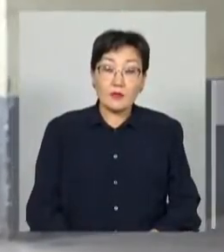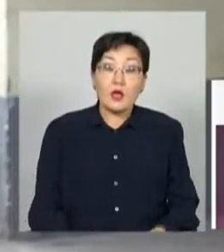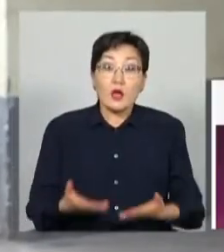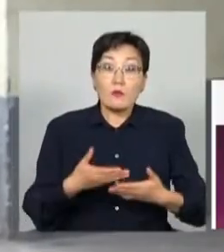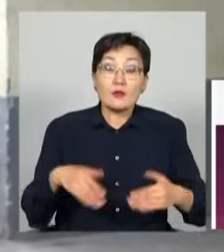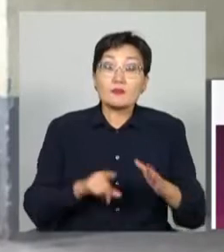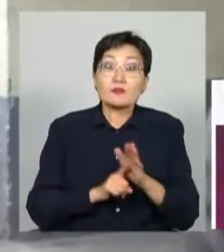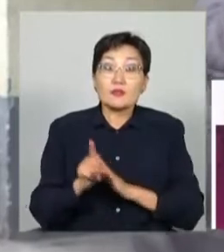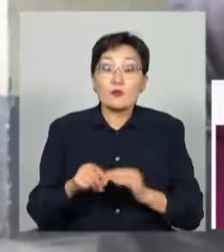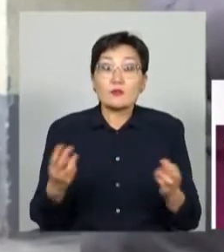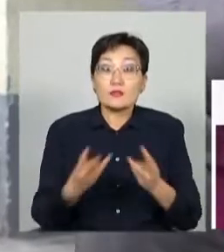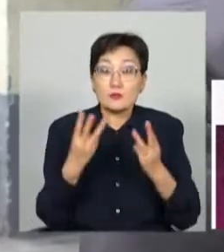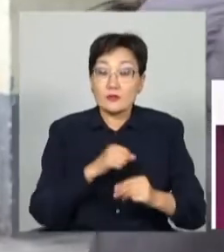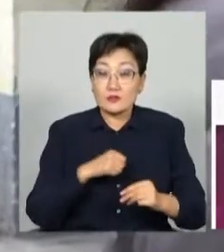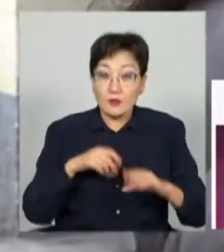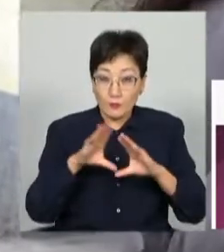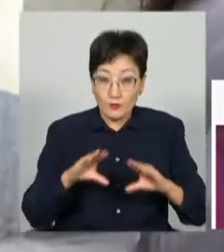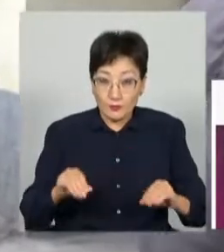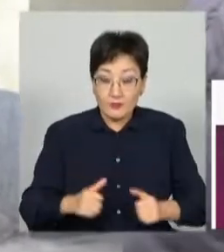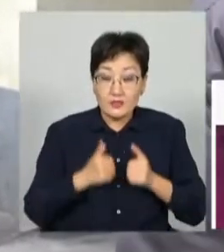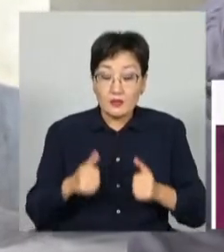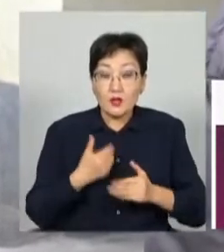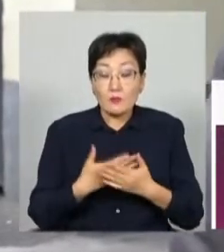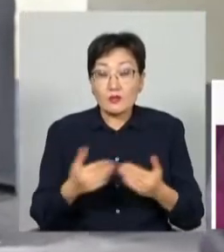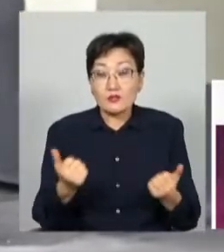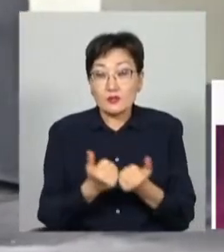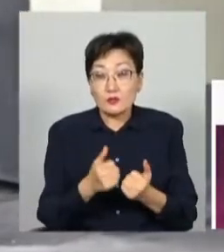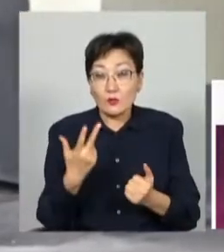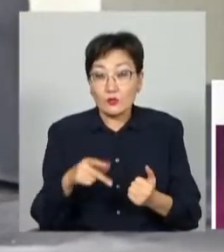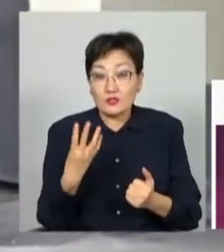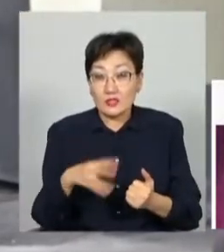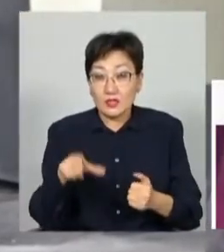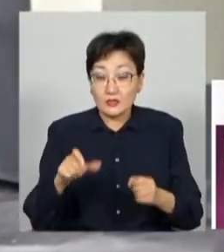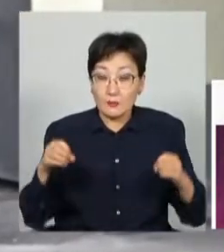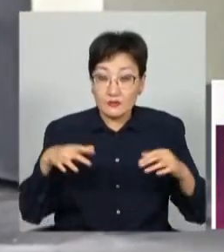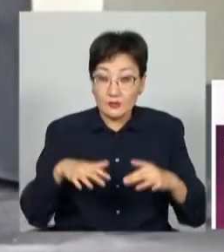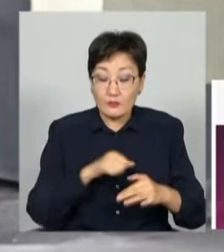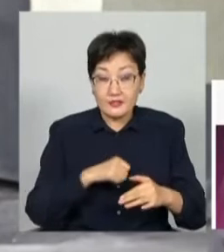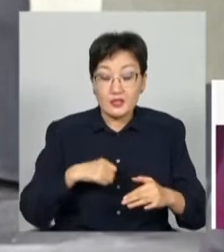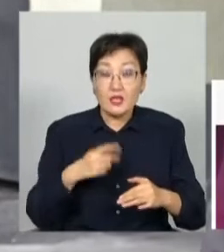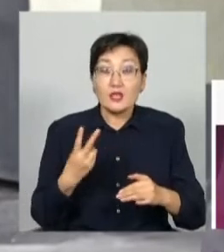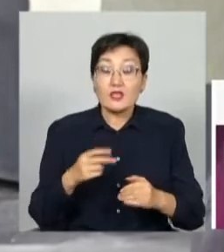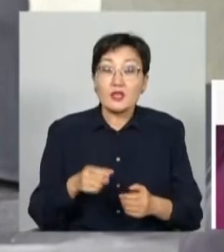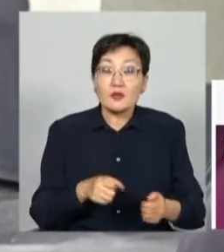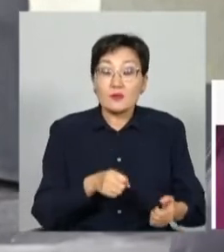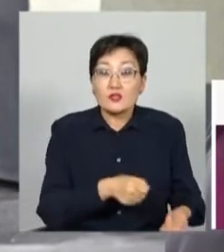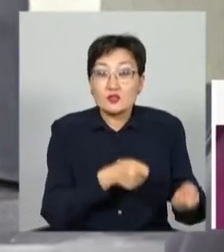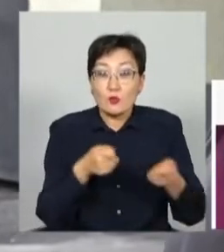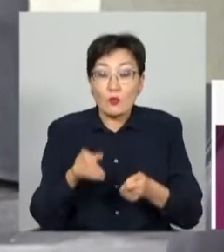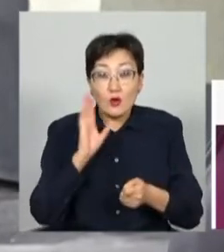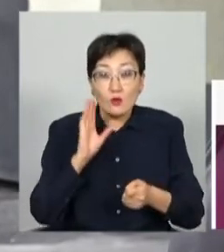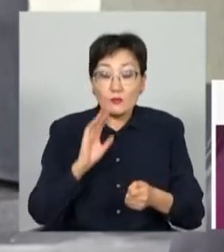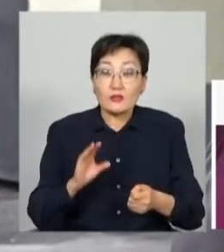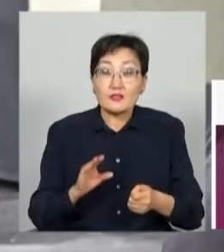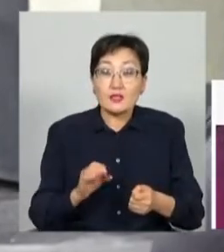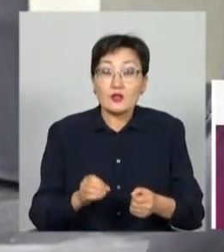Biz bastapkıda örttü özimiz söndürmek bolduk. Şamamen körşilerden 30-40 adam jinaldı. Öz basım 2 şelekpen jügürüp jürüp örttü